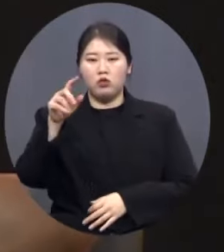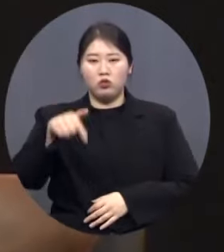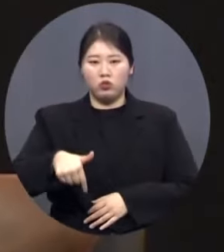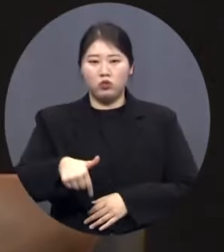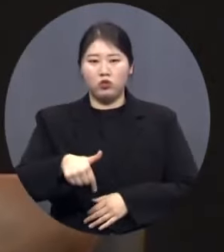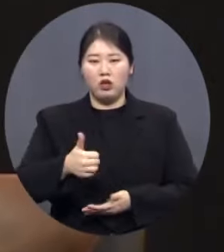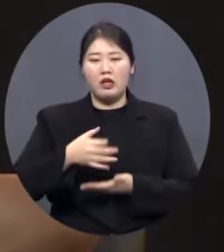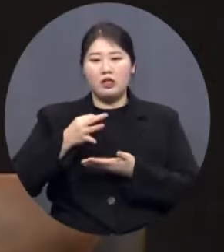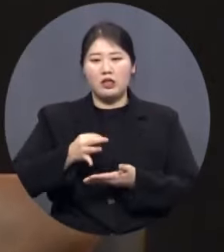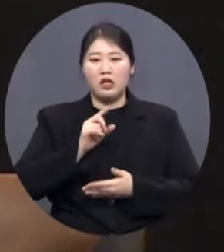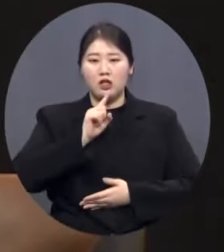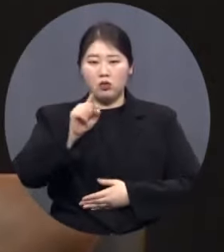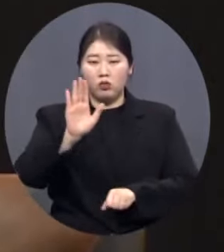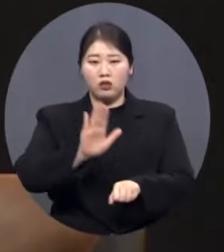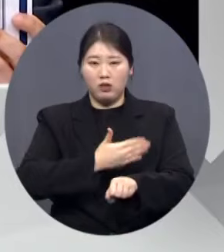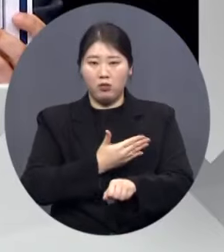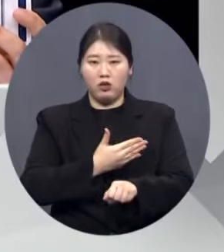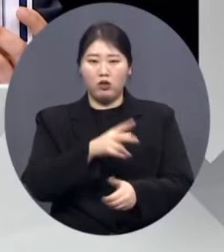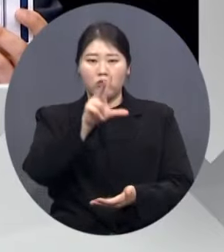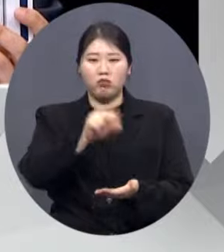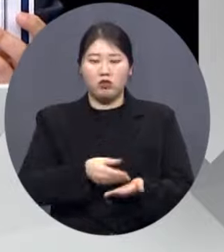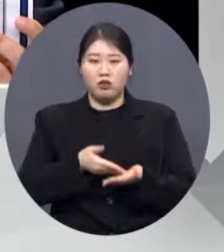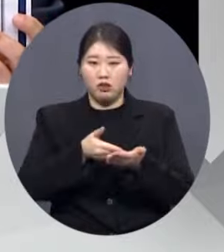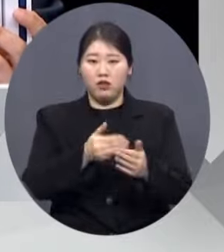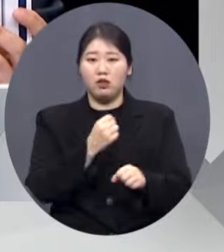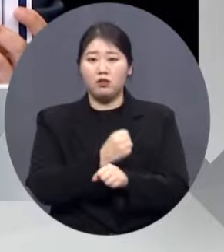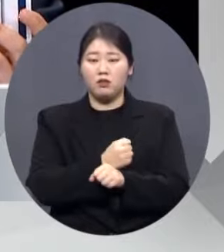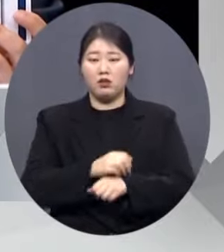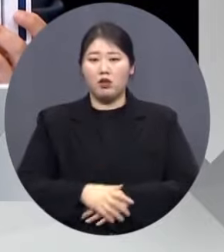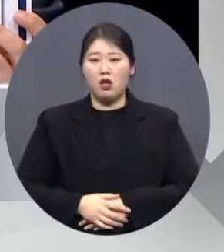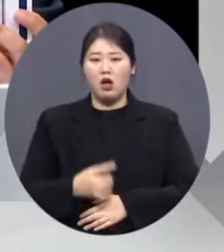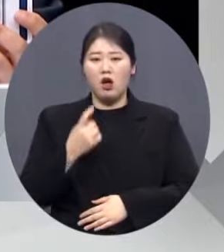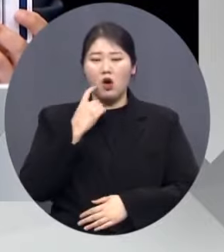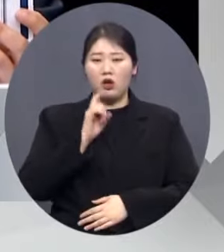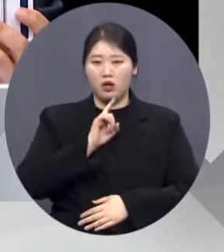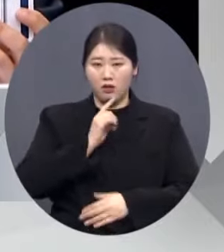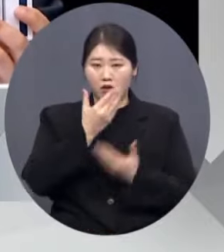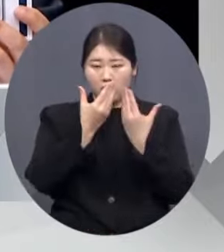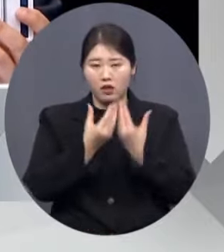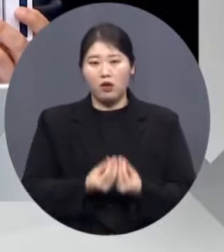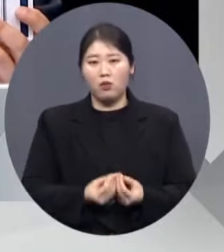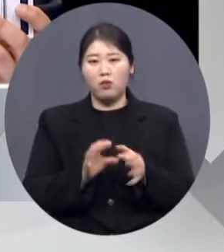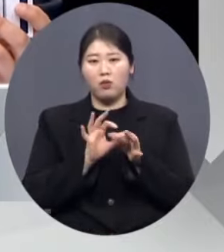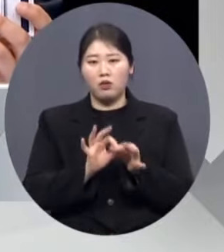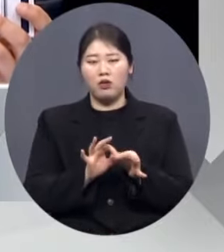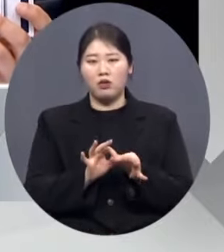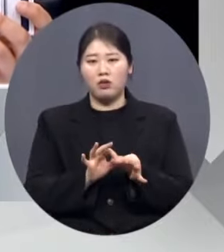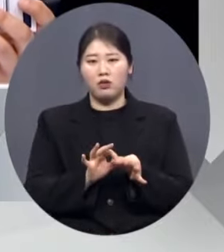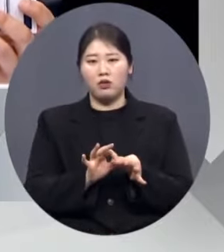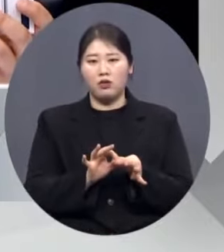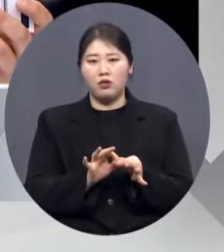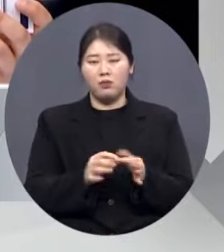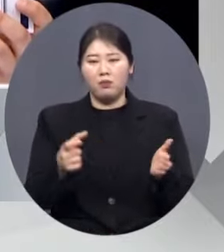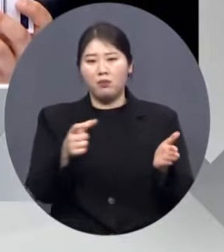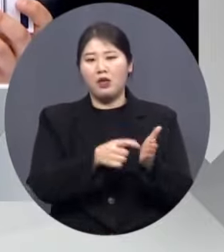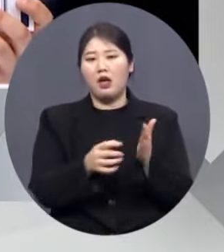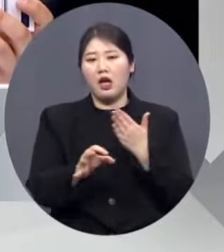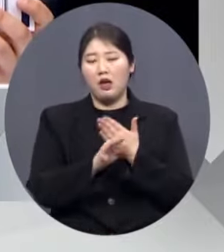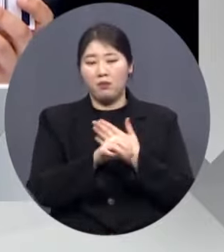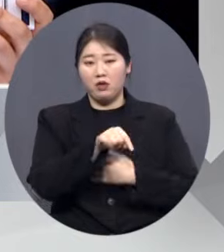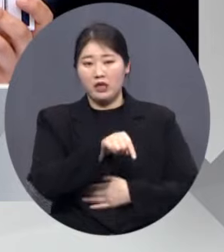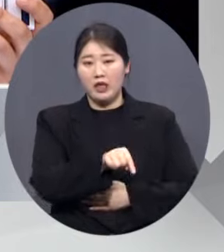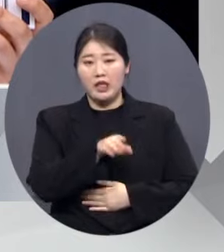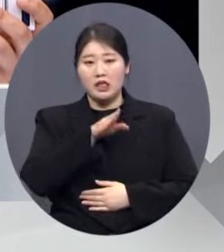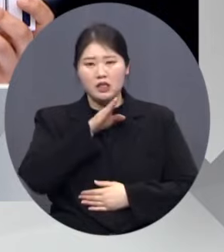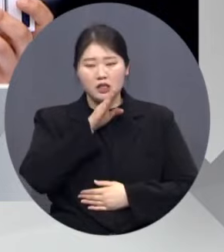잘못됐다며 문제 삼았습니다 허위의 사실을 재산 상황 관련해서 기재하게 되면 이게 실제로